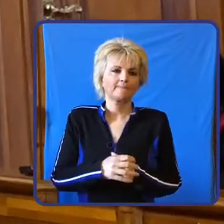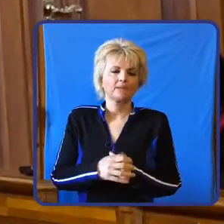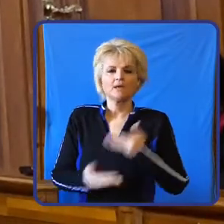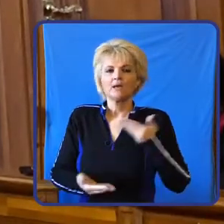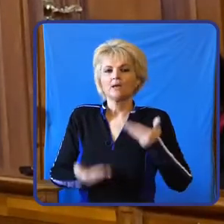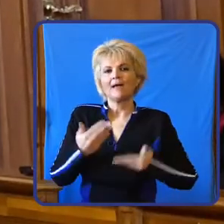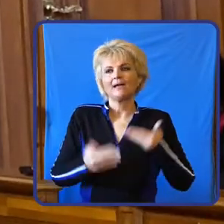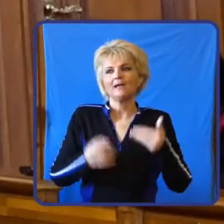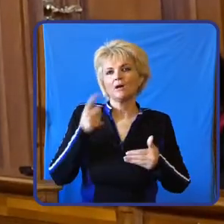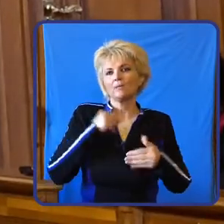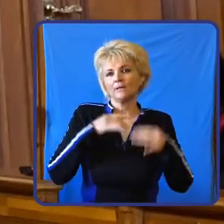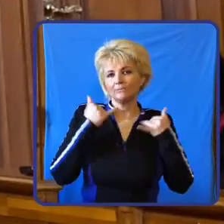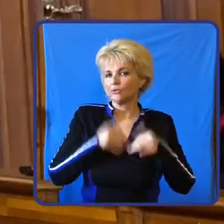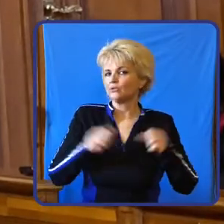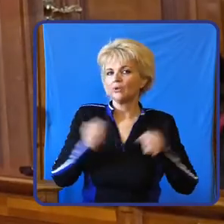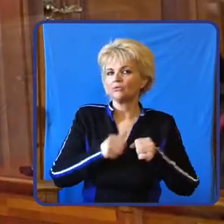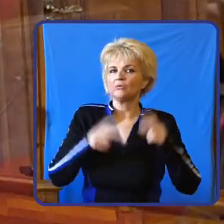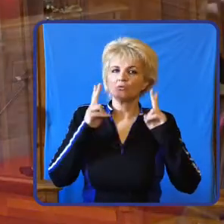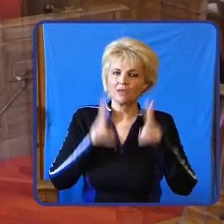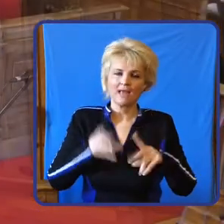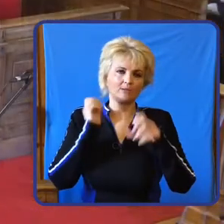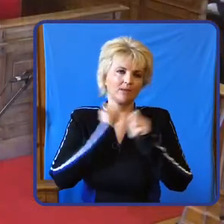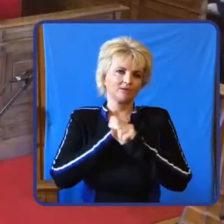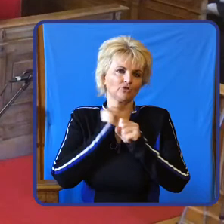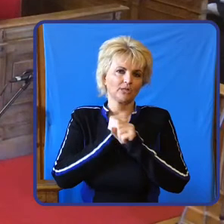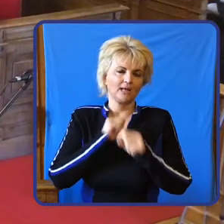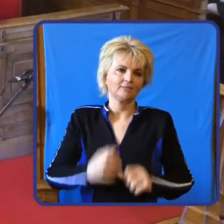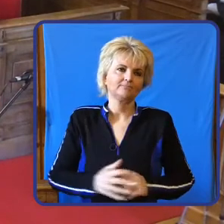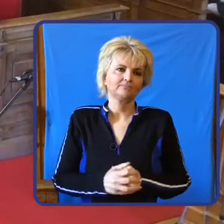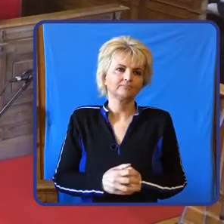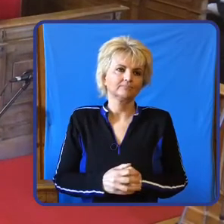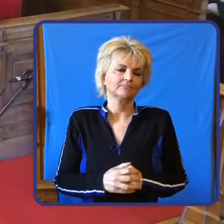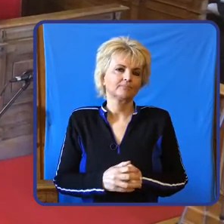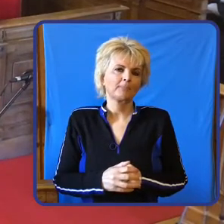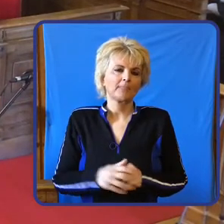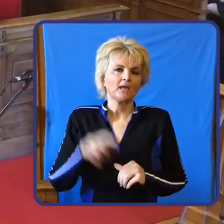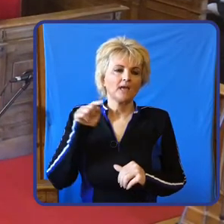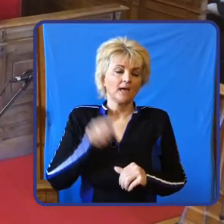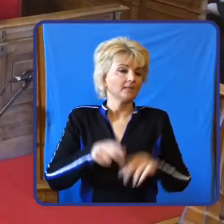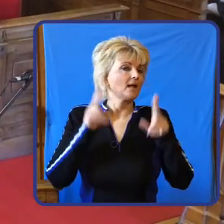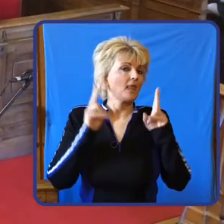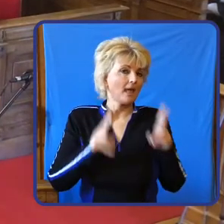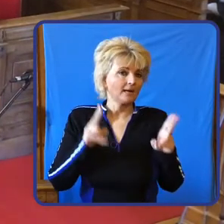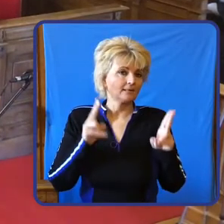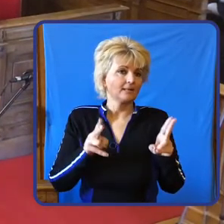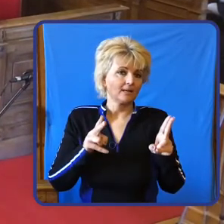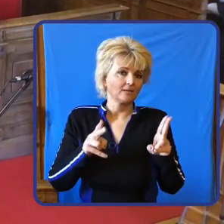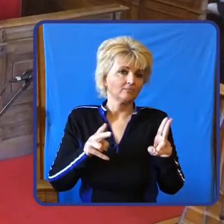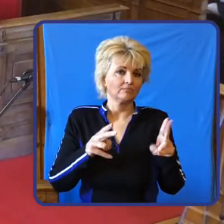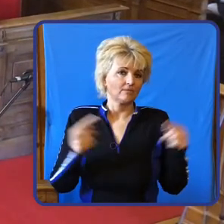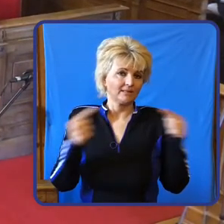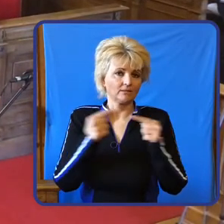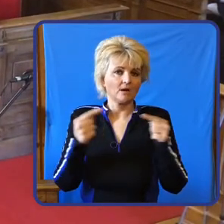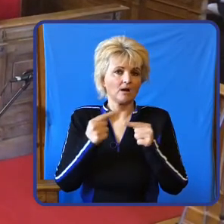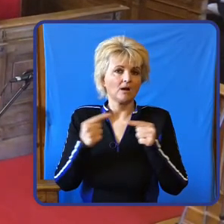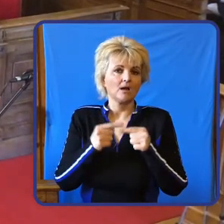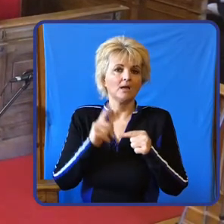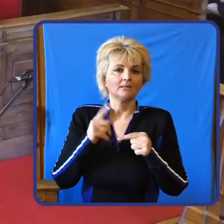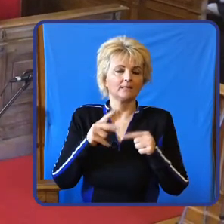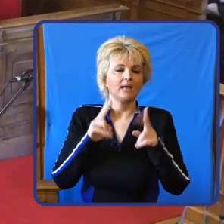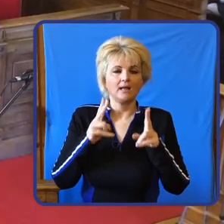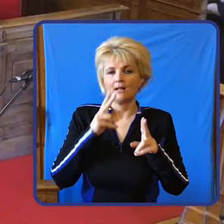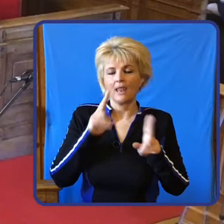melyik az, amit most föltétlen meg kell csinálni. Ezen lehetnek nézeteltérések, de azt